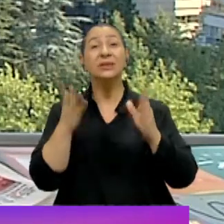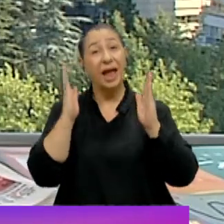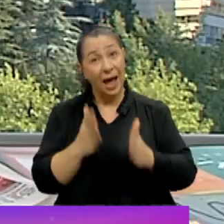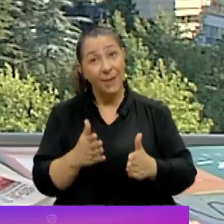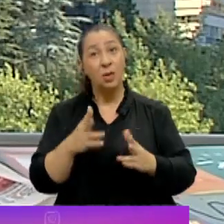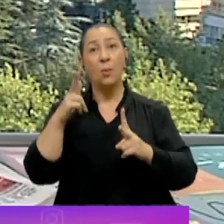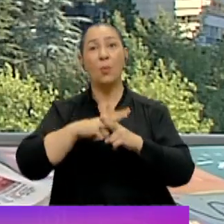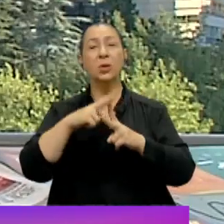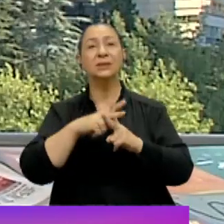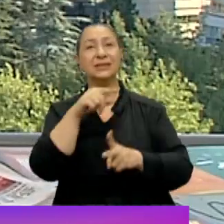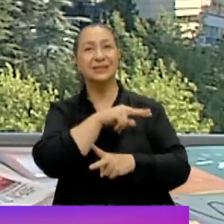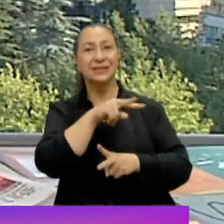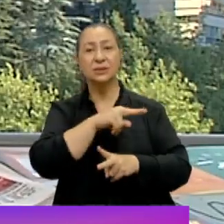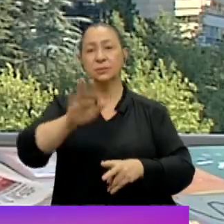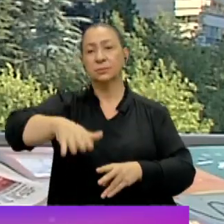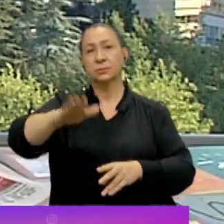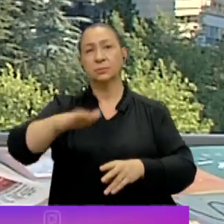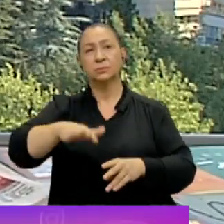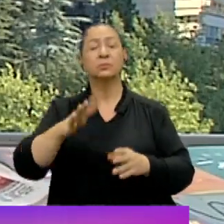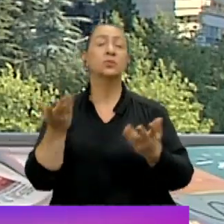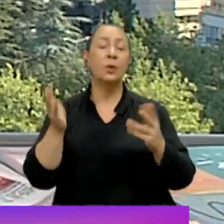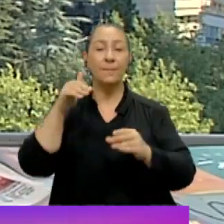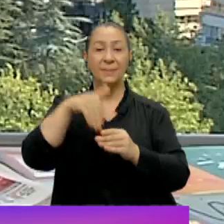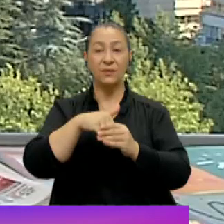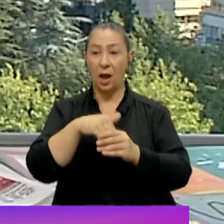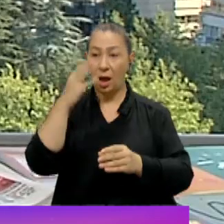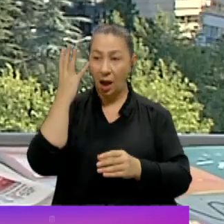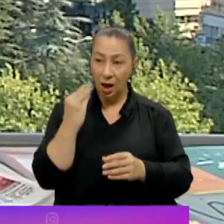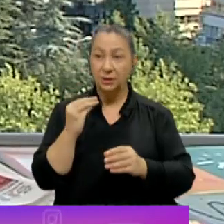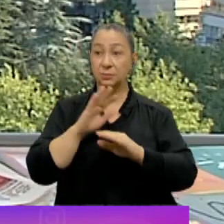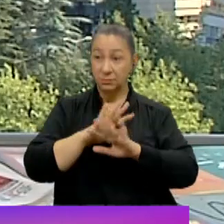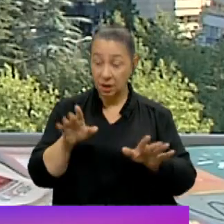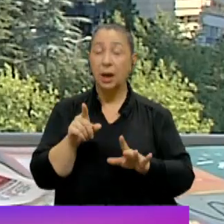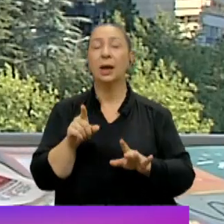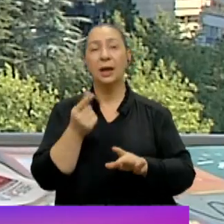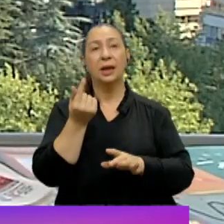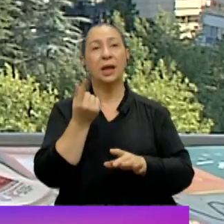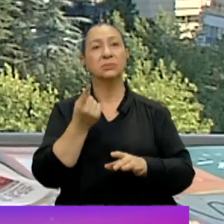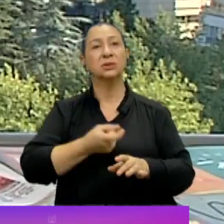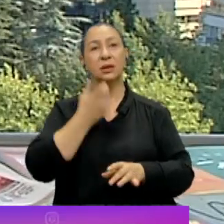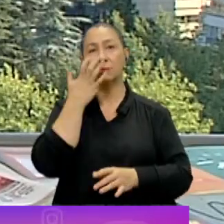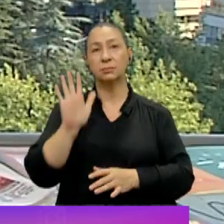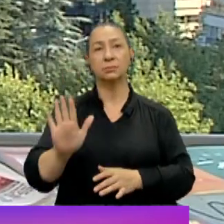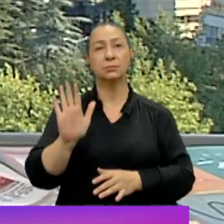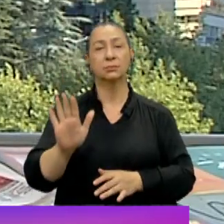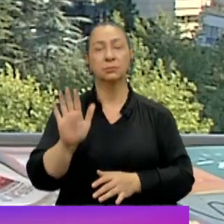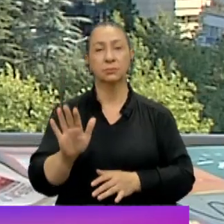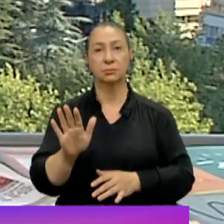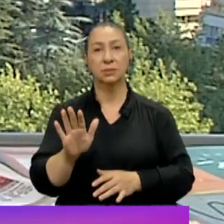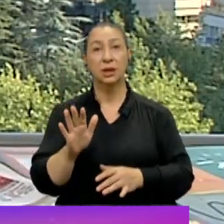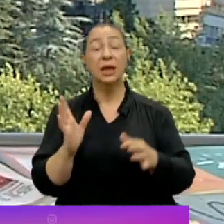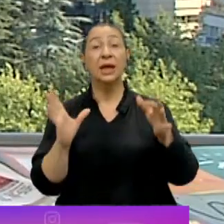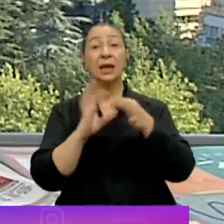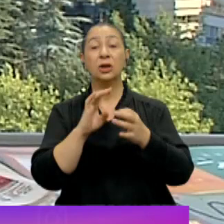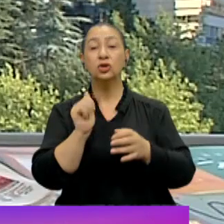rağmen polis memurlarınca durdurulduktan ve milletvekili olduğu anlaşıldıktan sonra yarım saat bekletilmiştir.